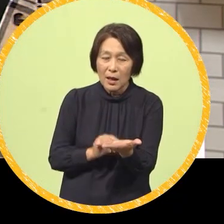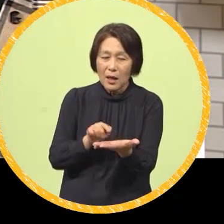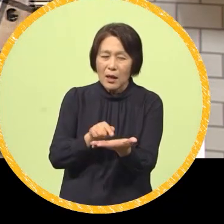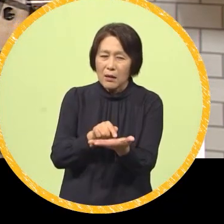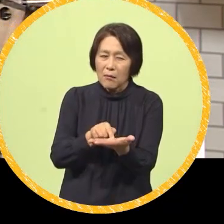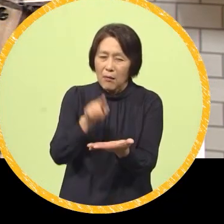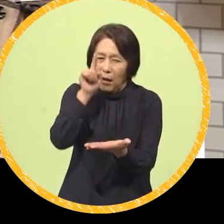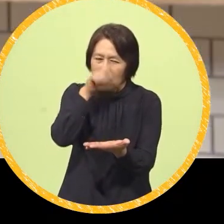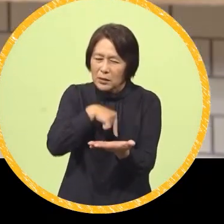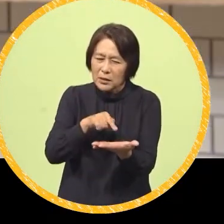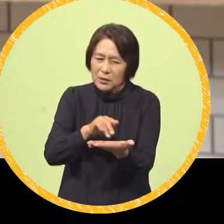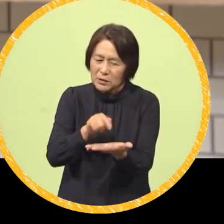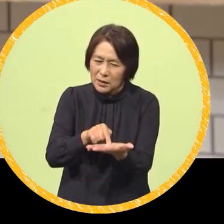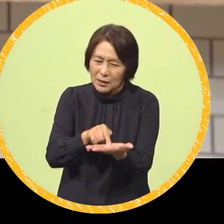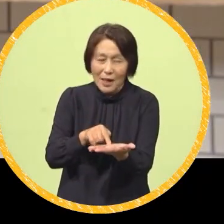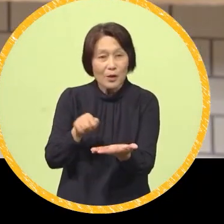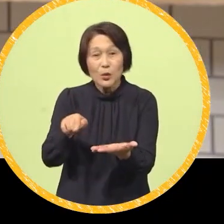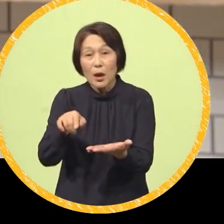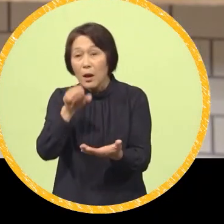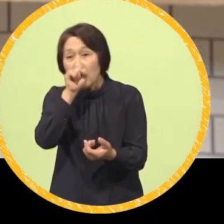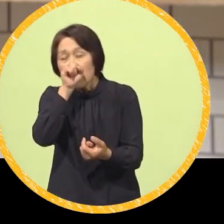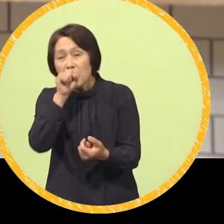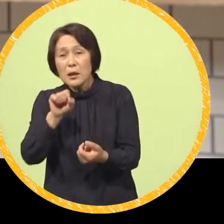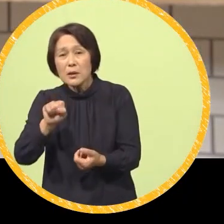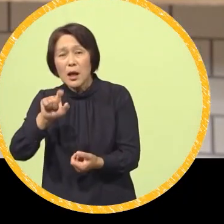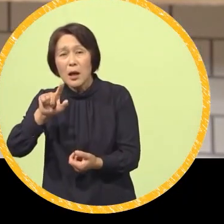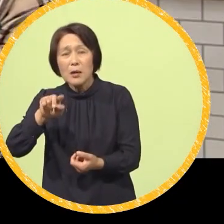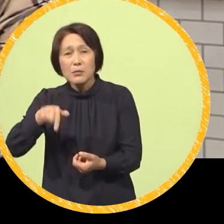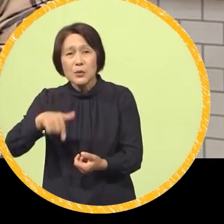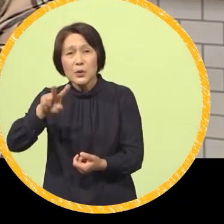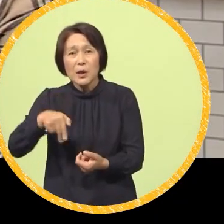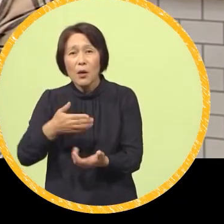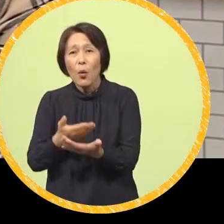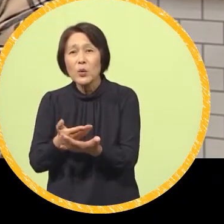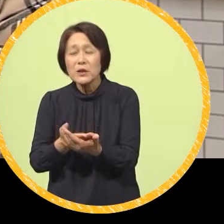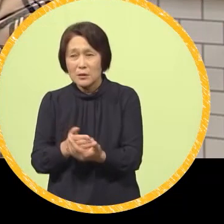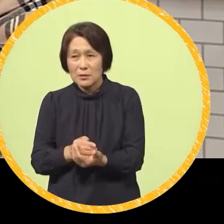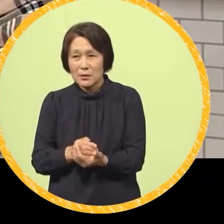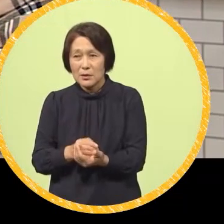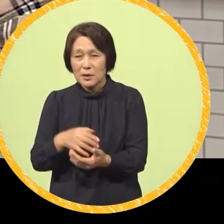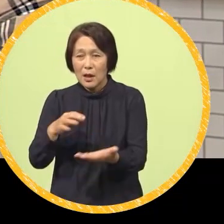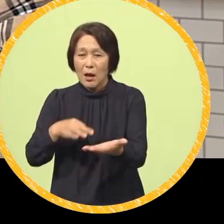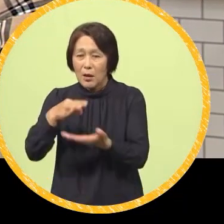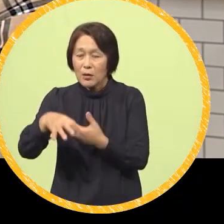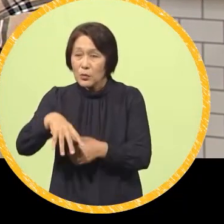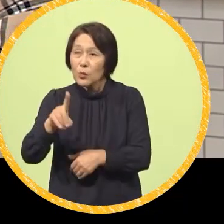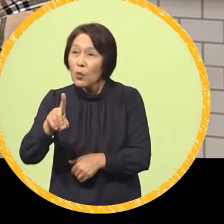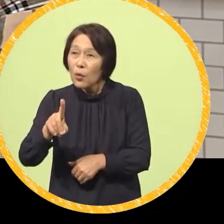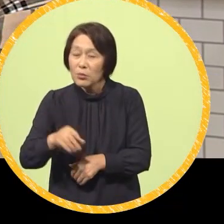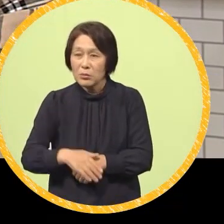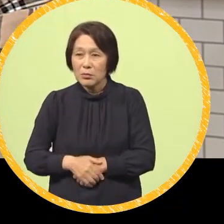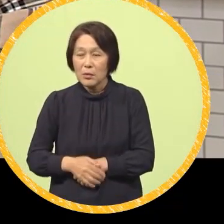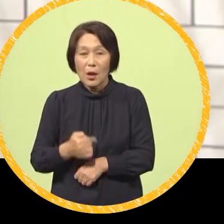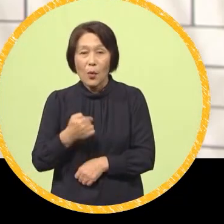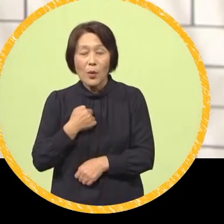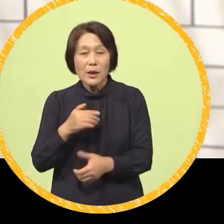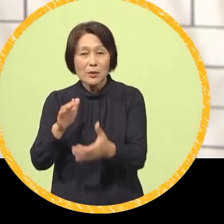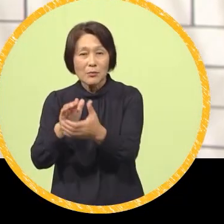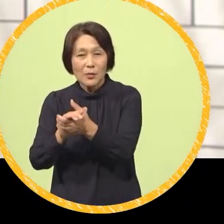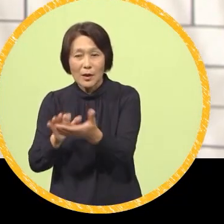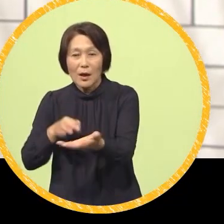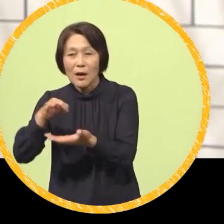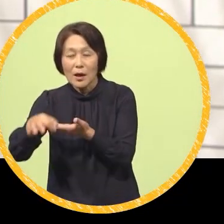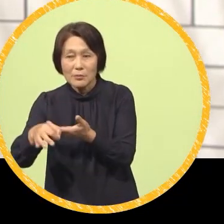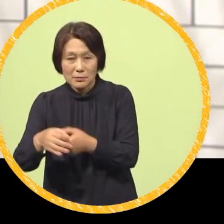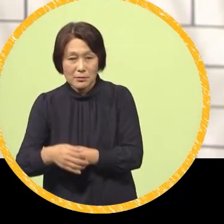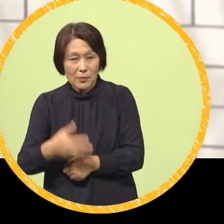ゃ。 そのサプリいいかも、欲しい。 いややめなよ。 先輩それどこに売ってるんですか？ 私は知り合いから買ってる。